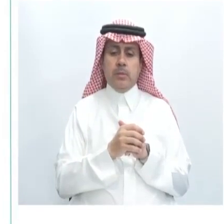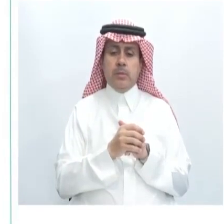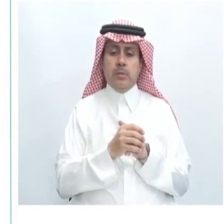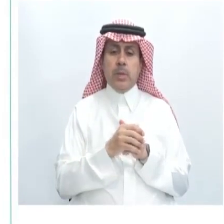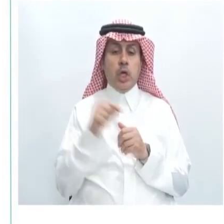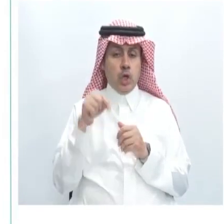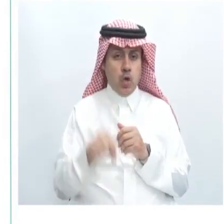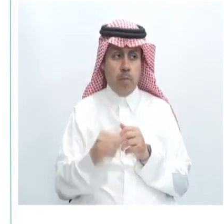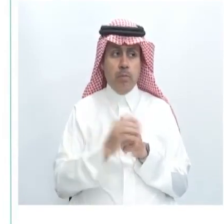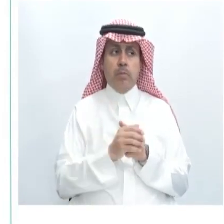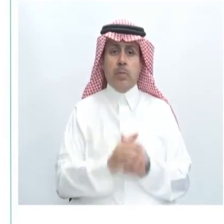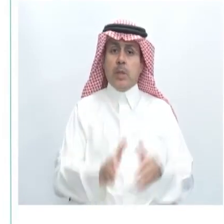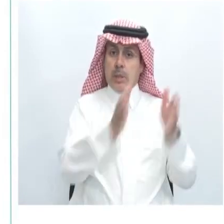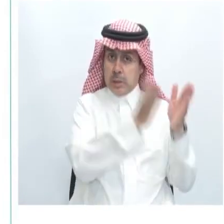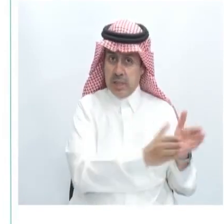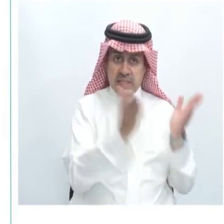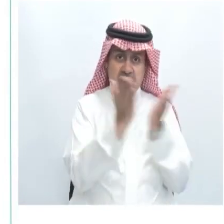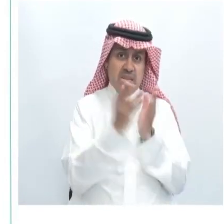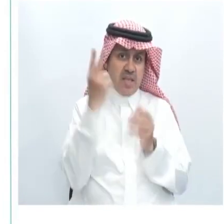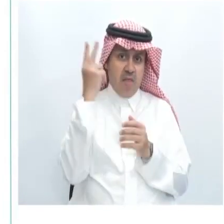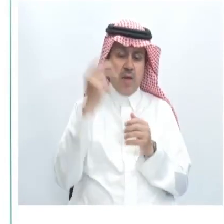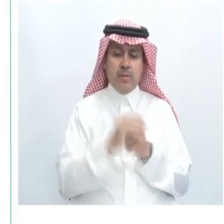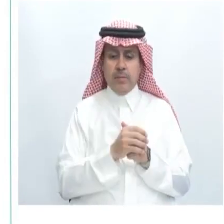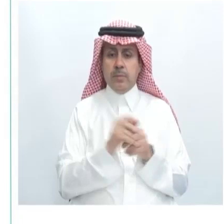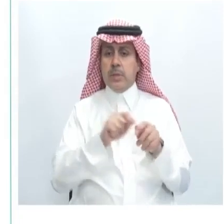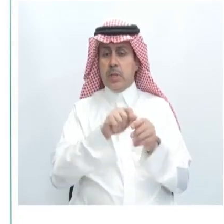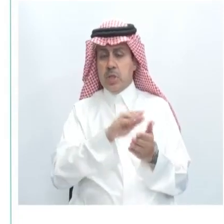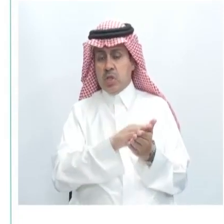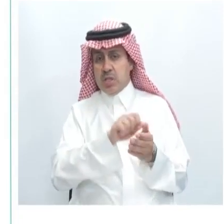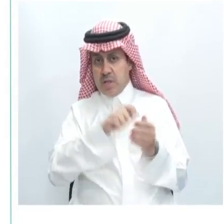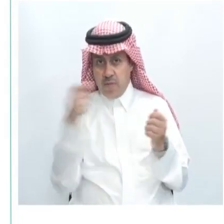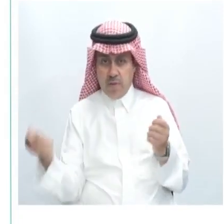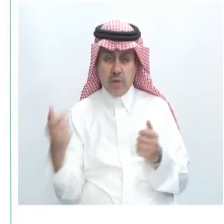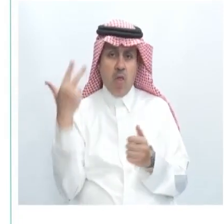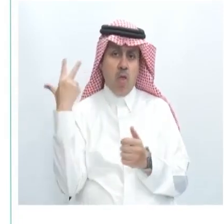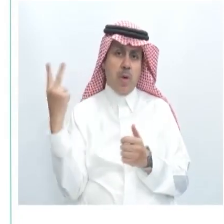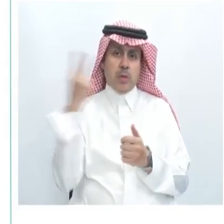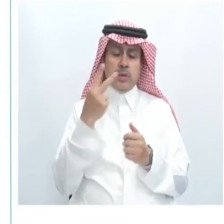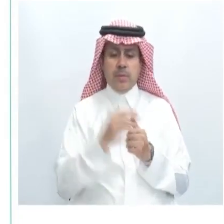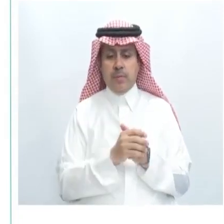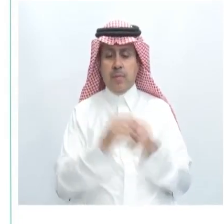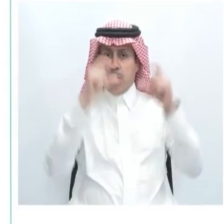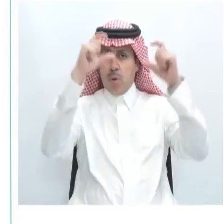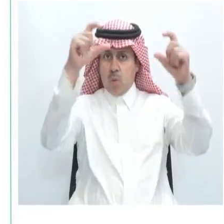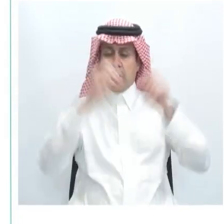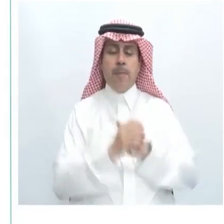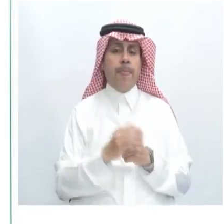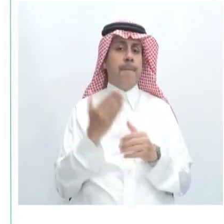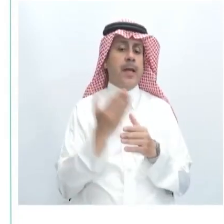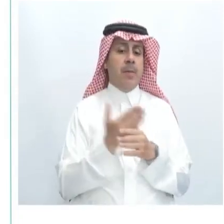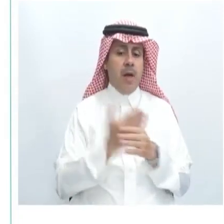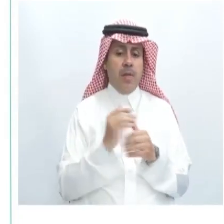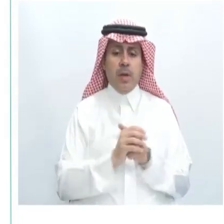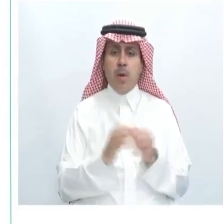اليوم باذن الله سننتقد الدرس الثاني وهو في صفحه 28 وهو بعنوان لماذا